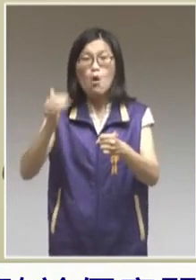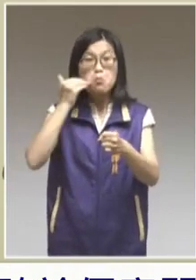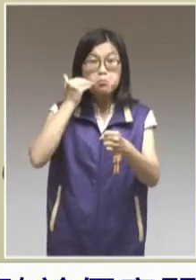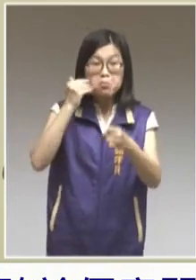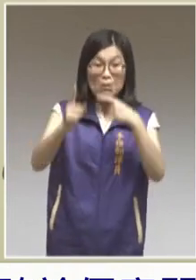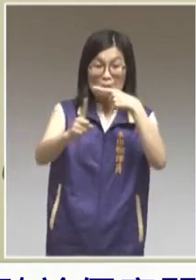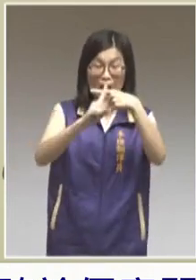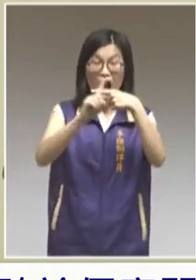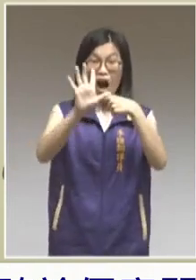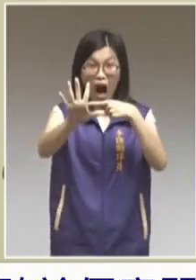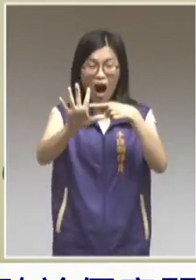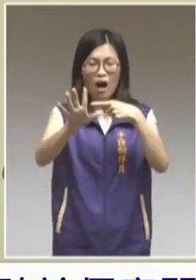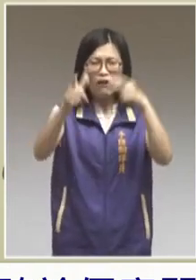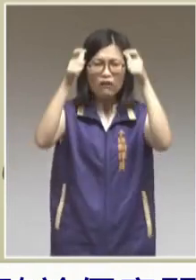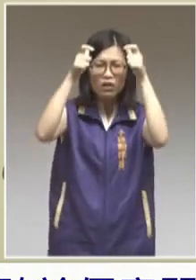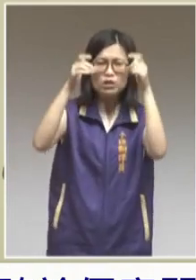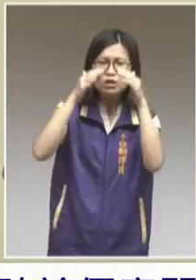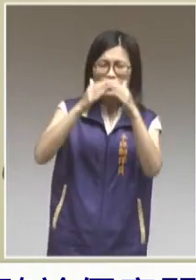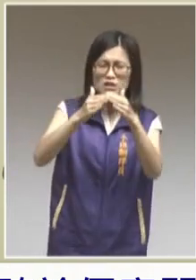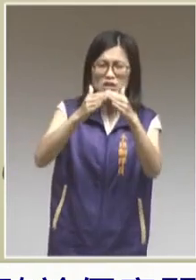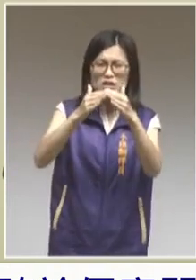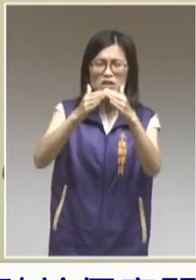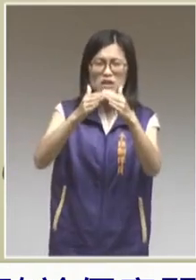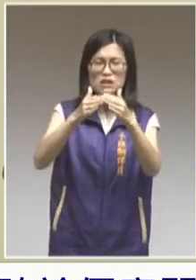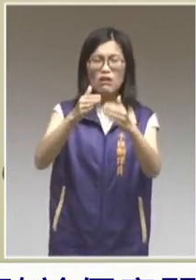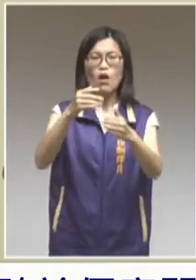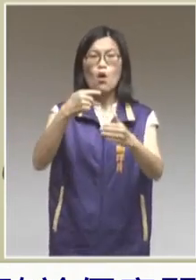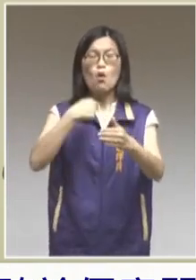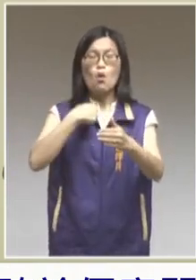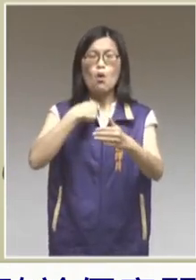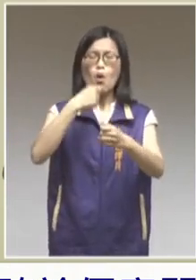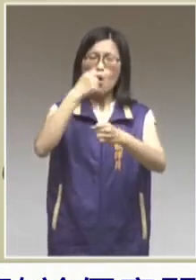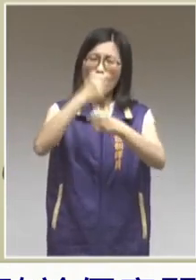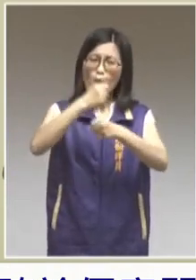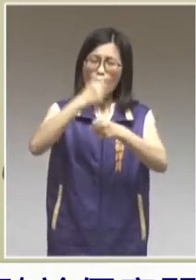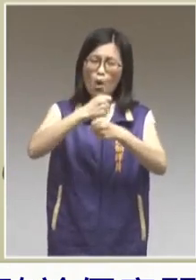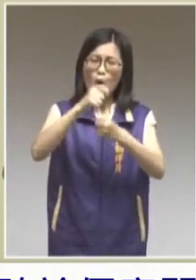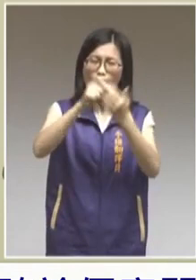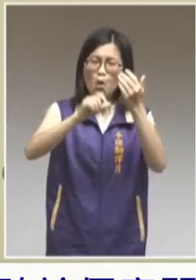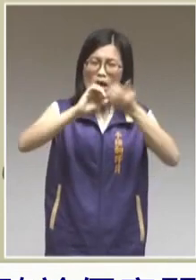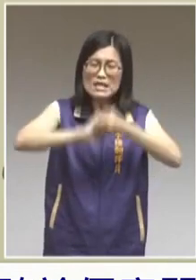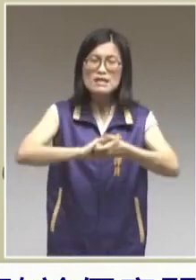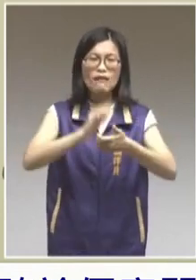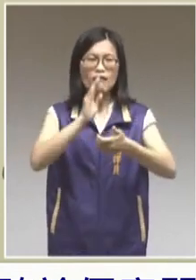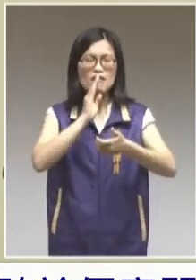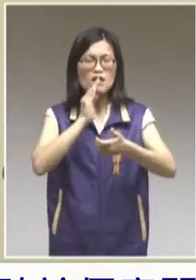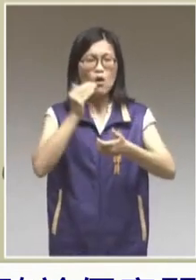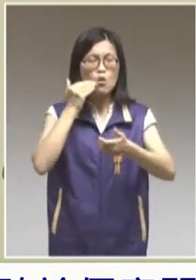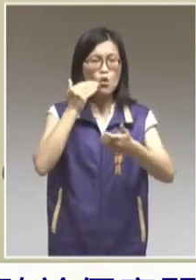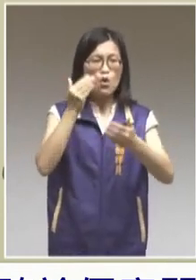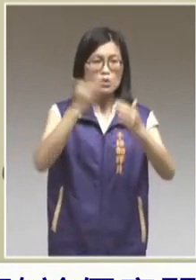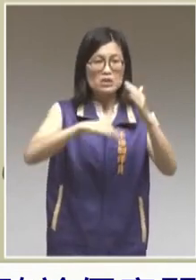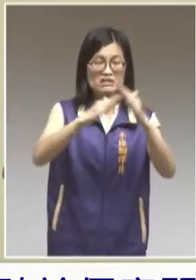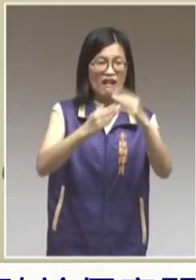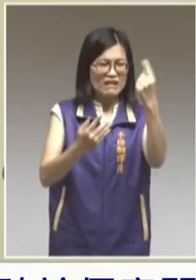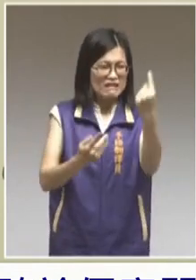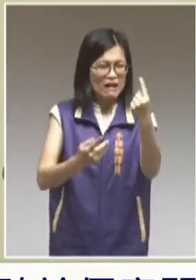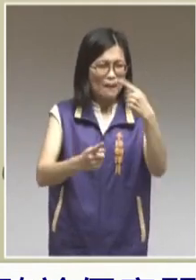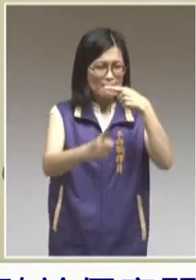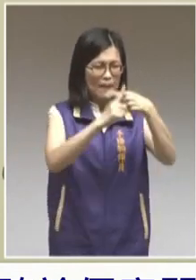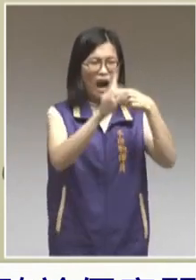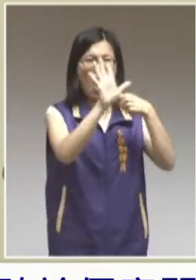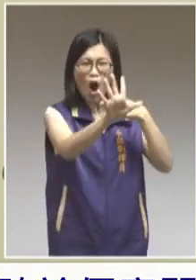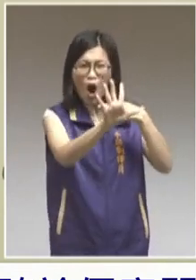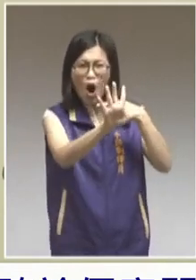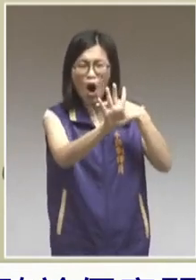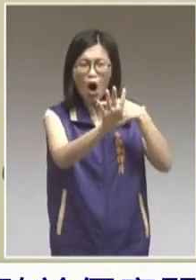个案，我们高雄市的作业的规定，那也假如说一个学校有确诊个案，那我们就